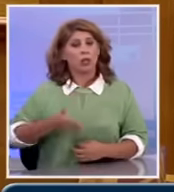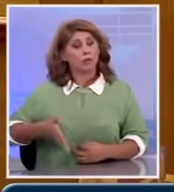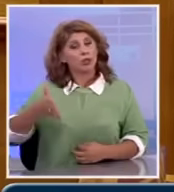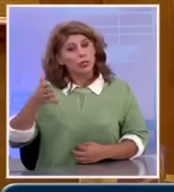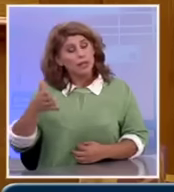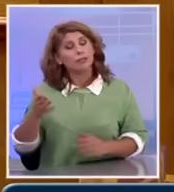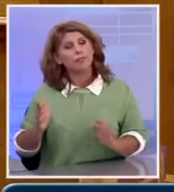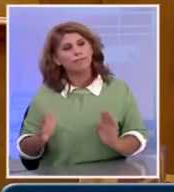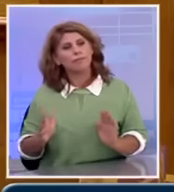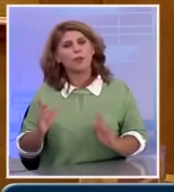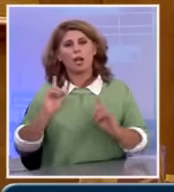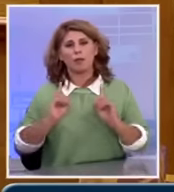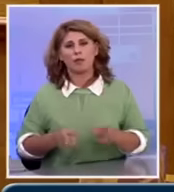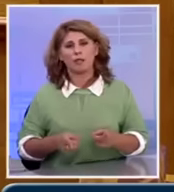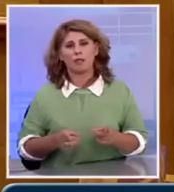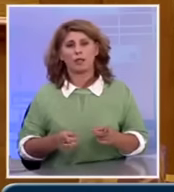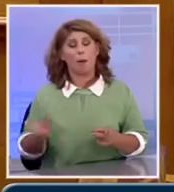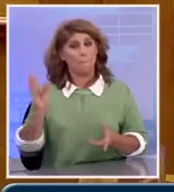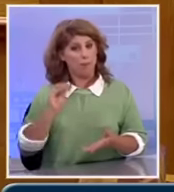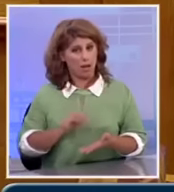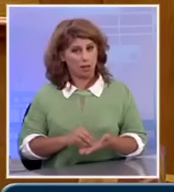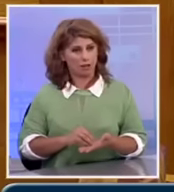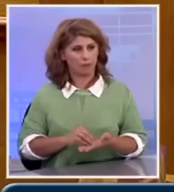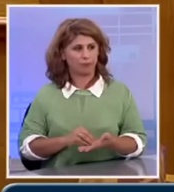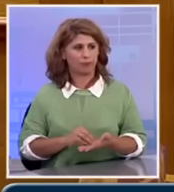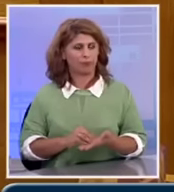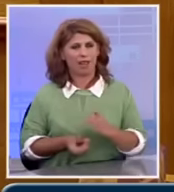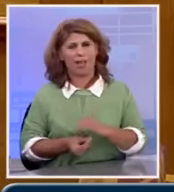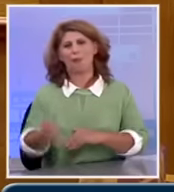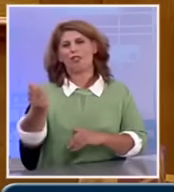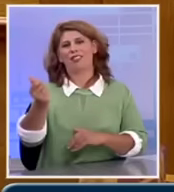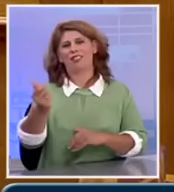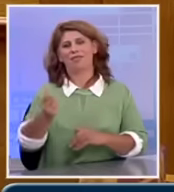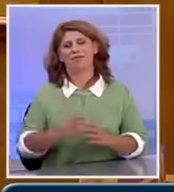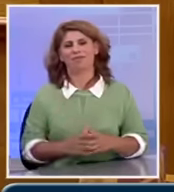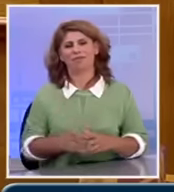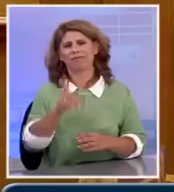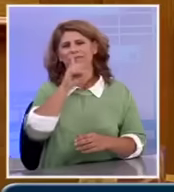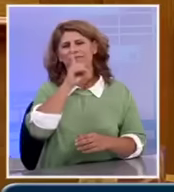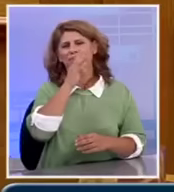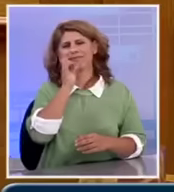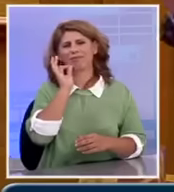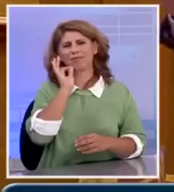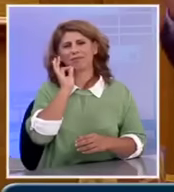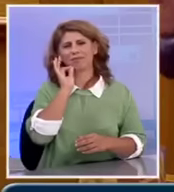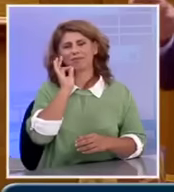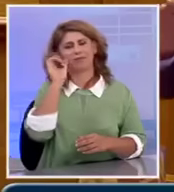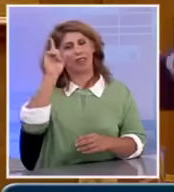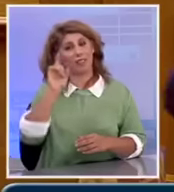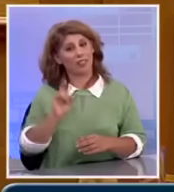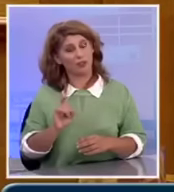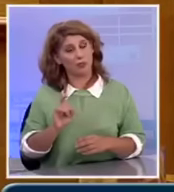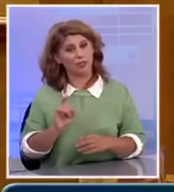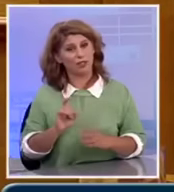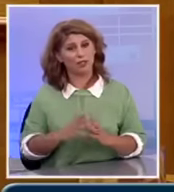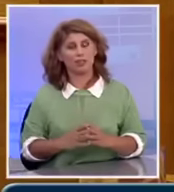όμως αποφάσισε για άλλη μια φορά να αποδράσει να σιωπήσει ενδεχομένως να